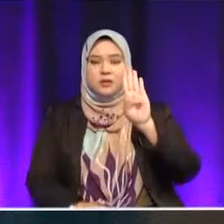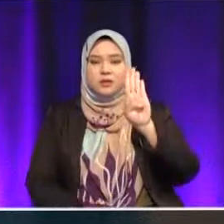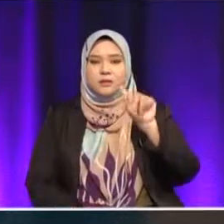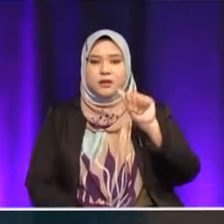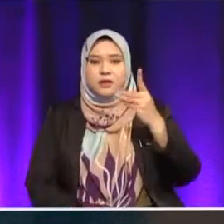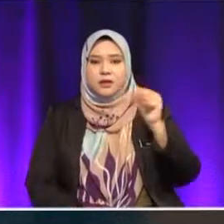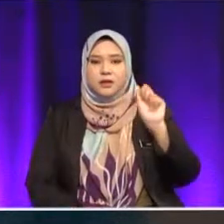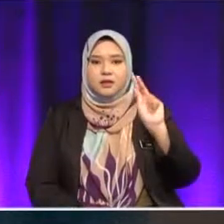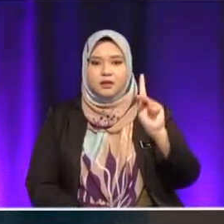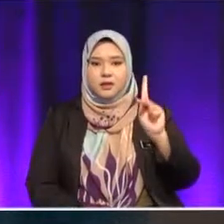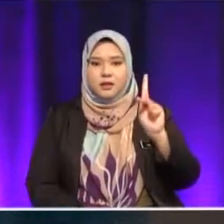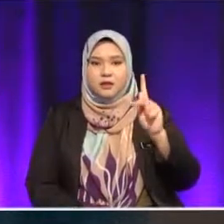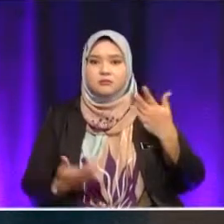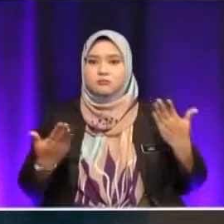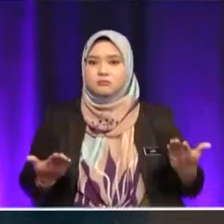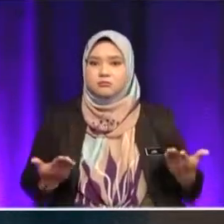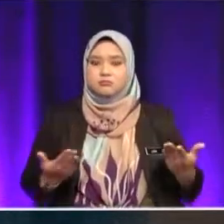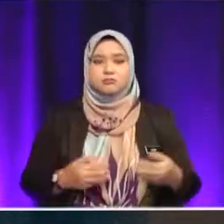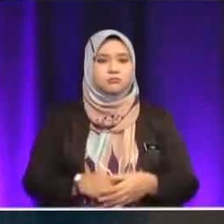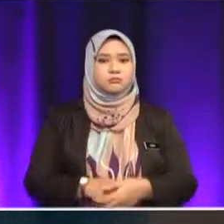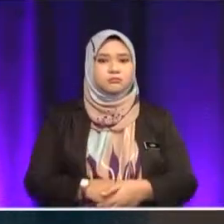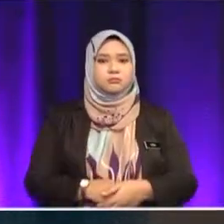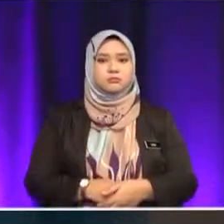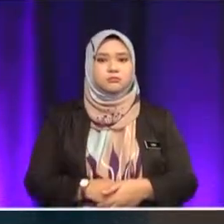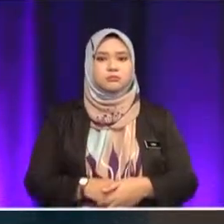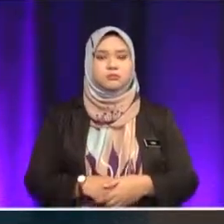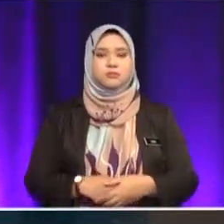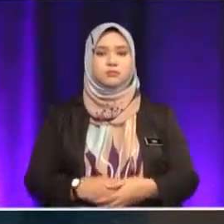tapi sebelum itu ya Bagi aduh